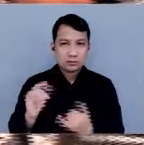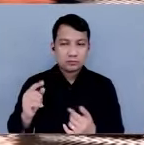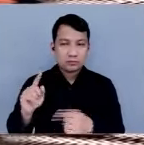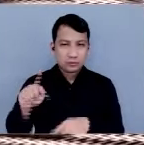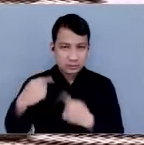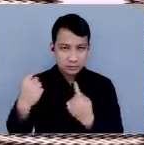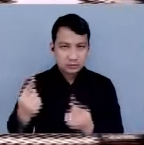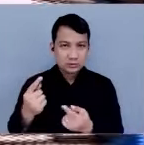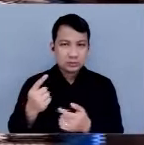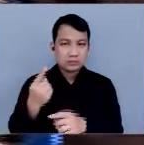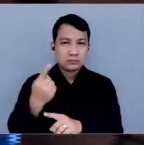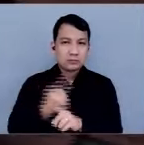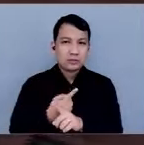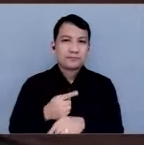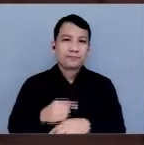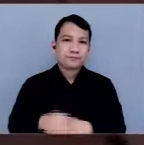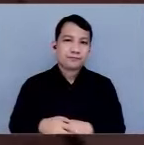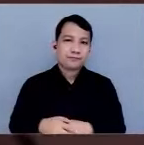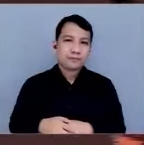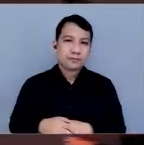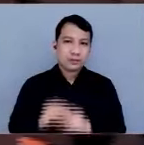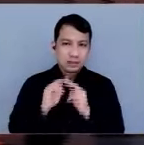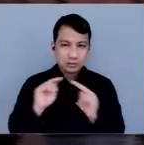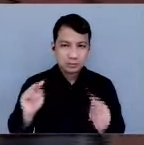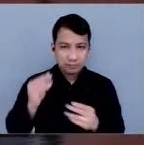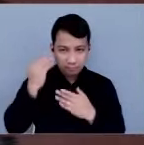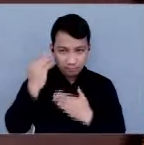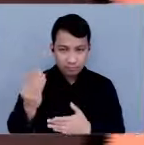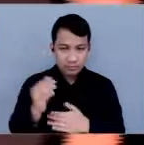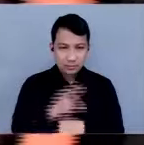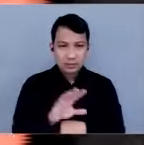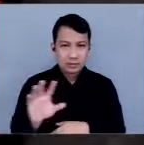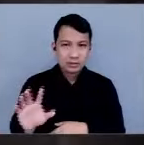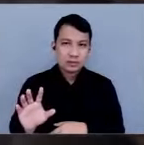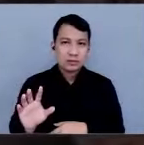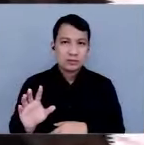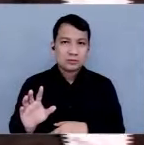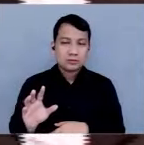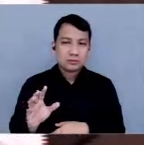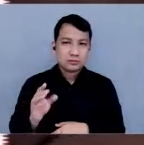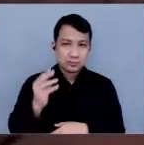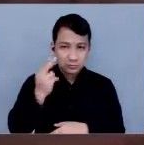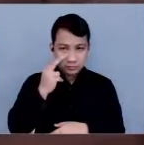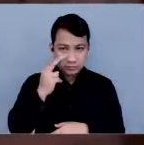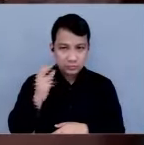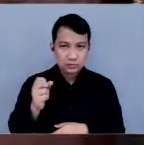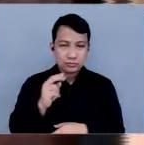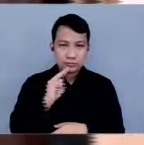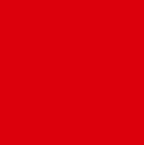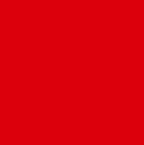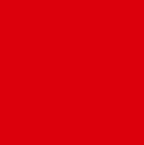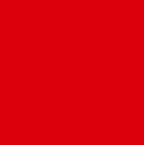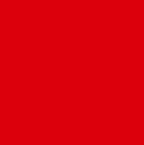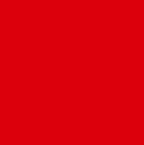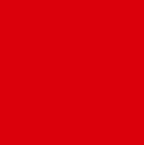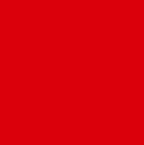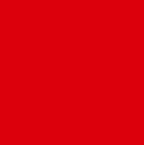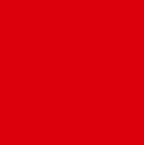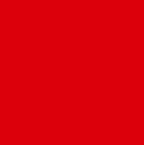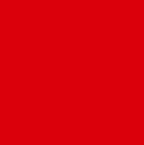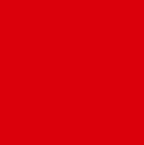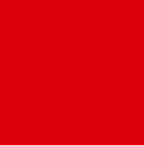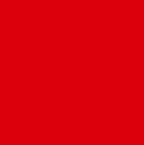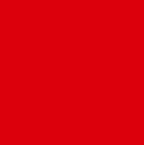na buwan nagbabalita mula sa frontline Von belinario news 5